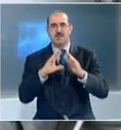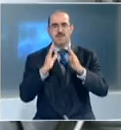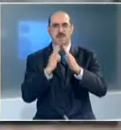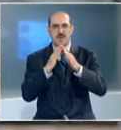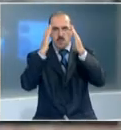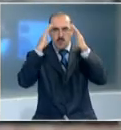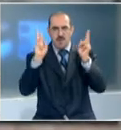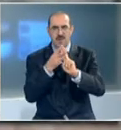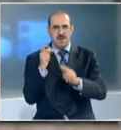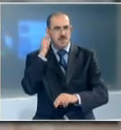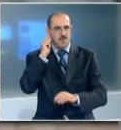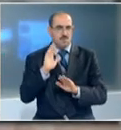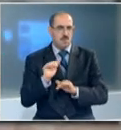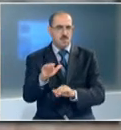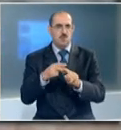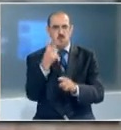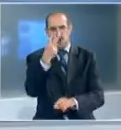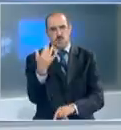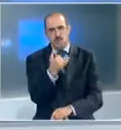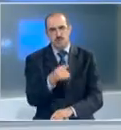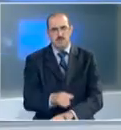تلمسان تتواصل على مدار يومين.